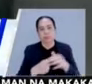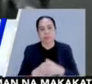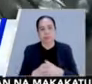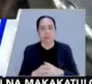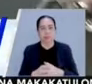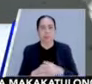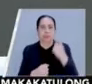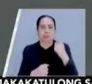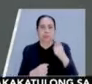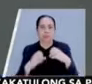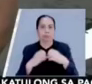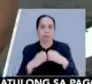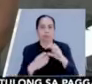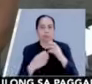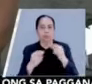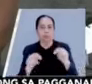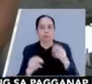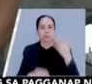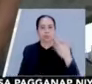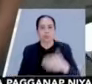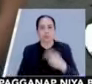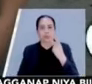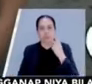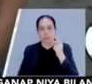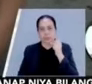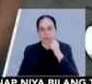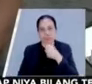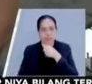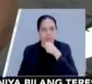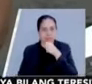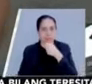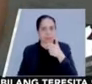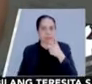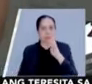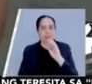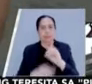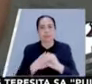Integrated News, Katrina Son, nakatutok 24 oras.